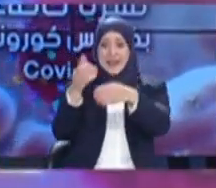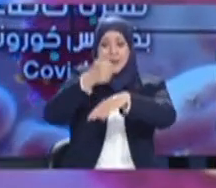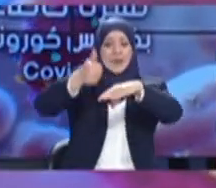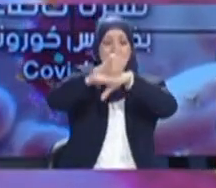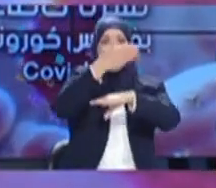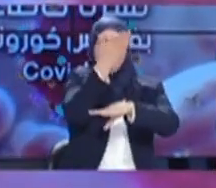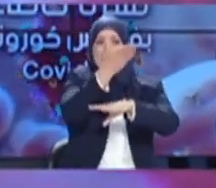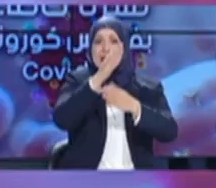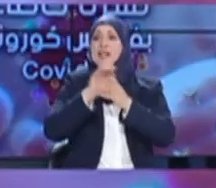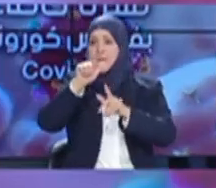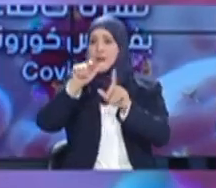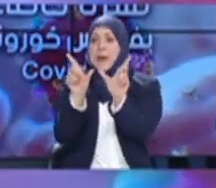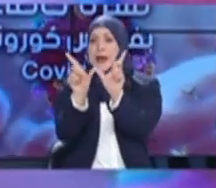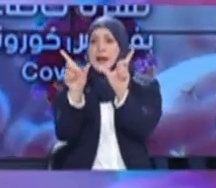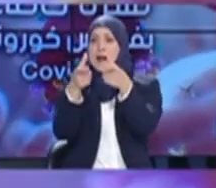فما لجنة